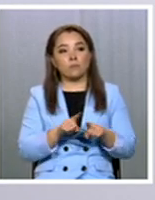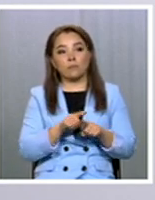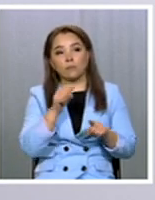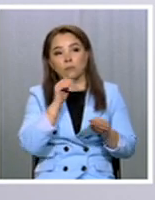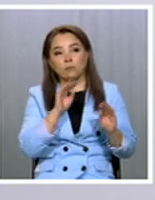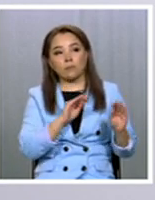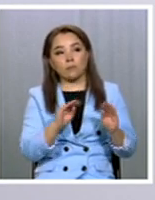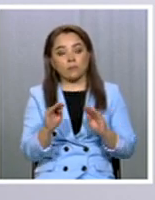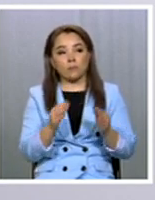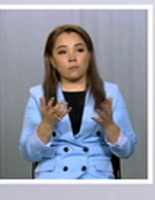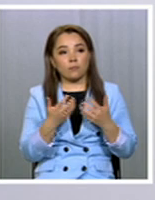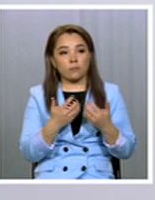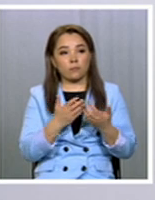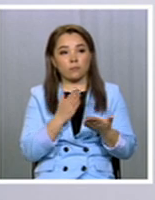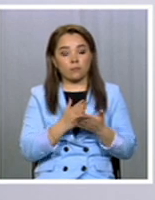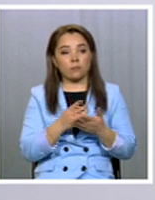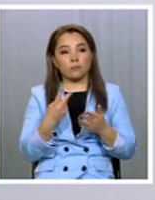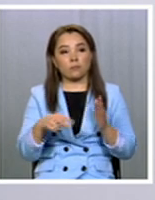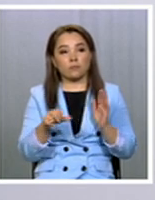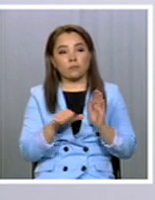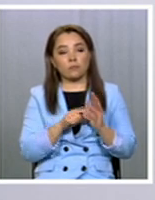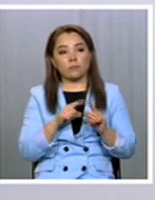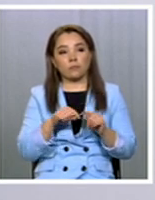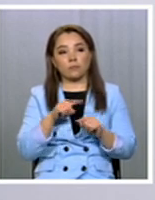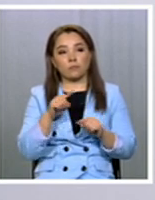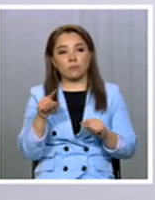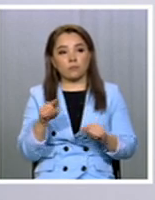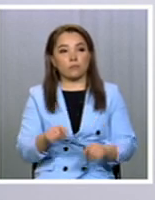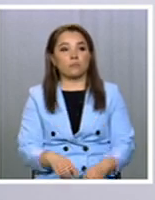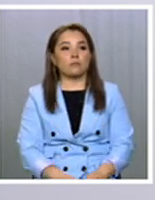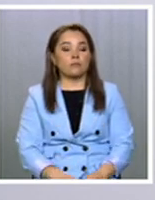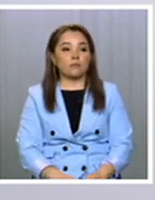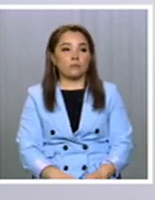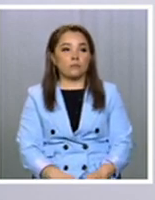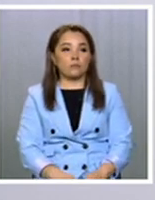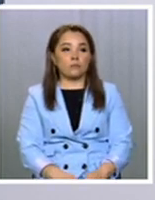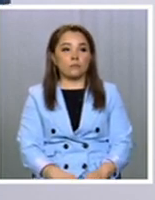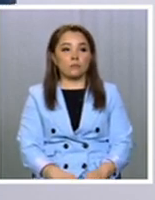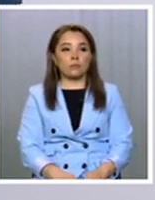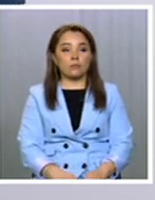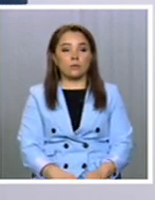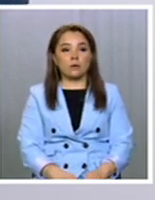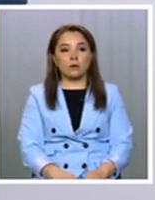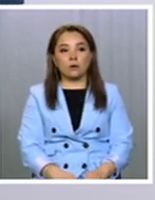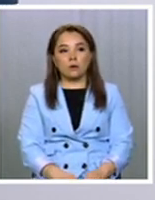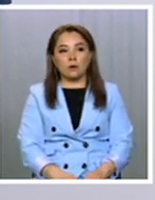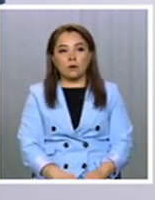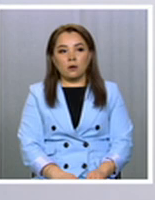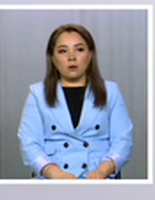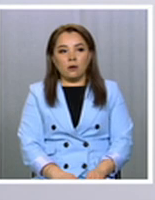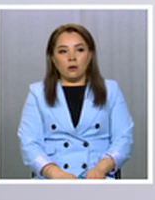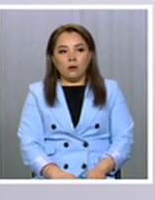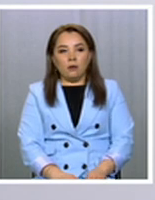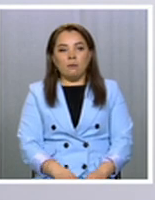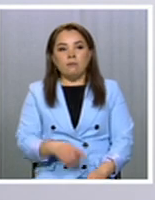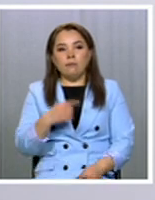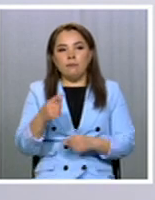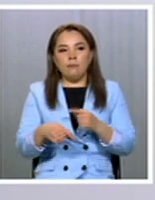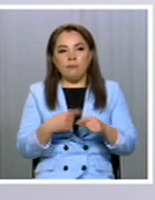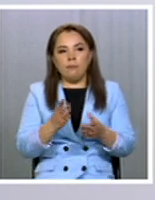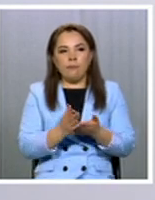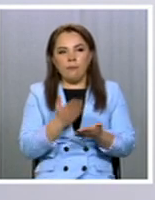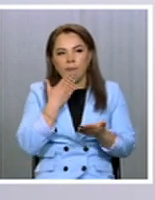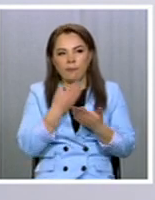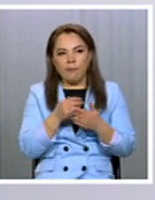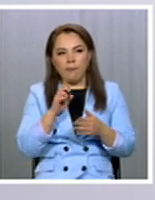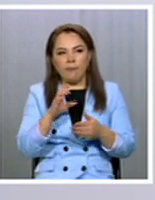орнына, есептейтін болсақ, AB қабырғасының ұзындығы түбір астында 26-ға тең екен. Келесі қабырғасы бізде